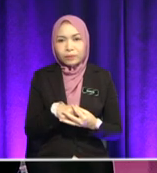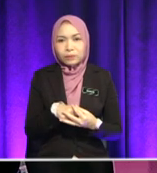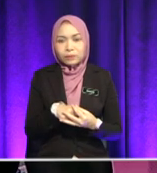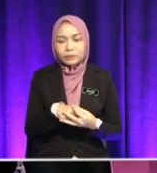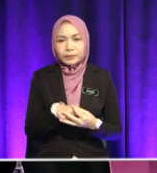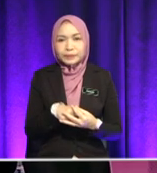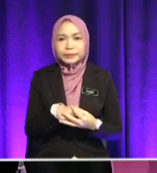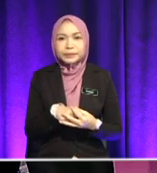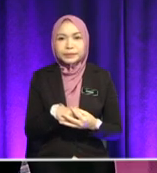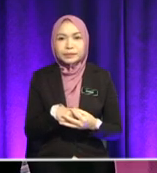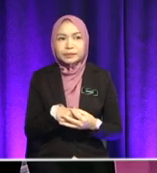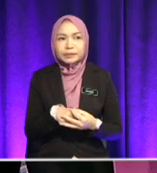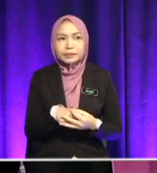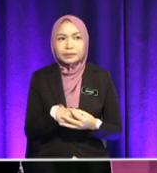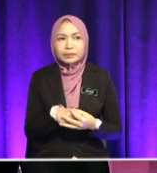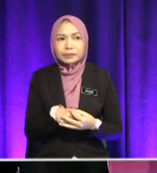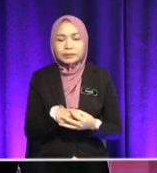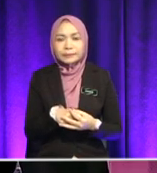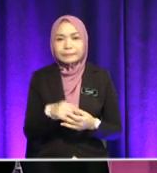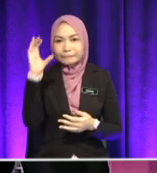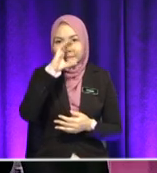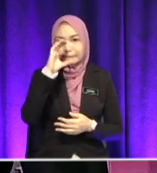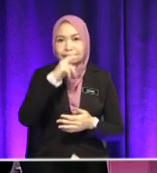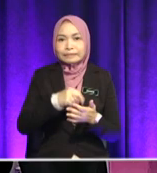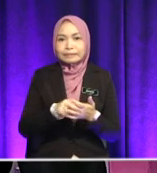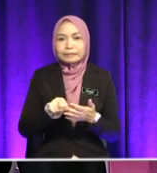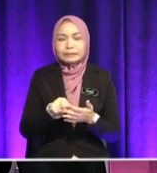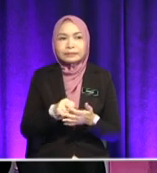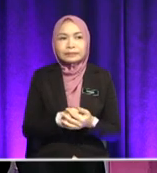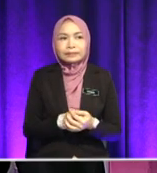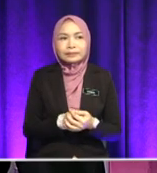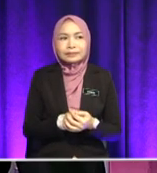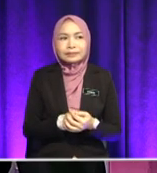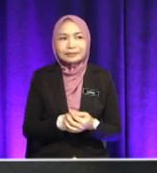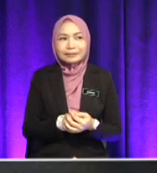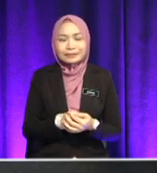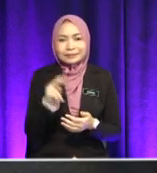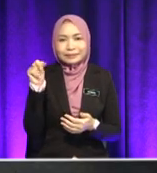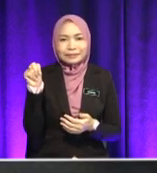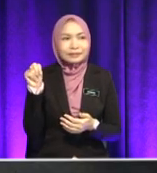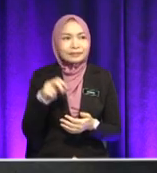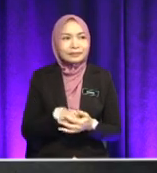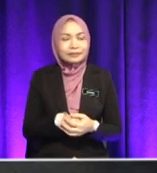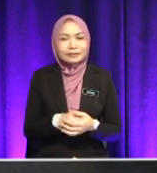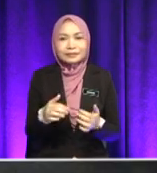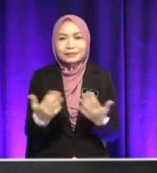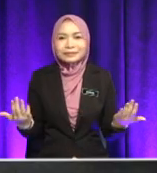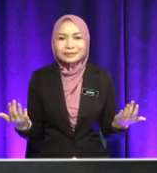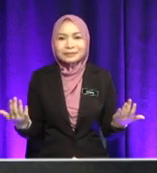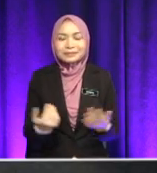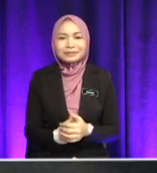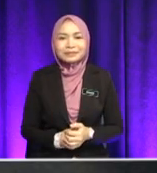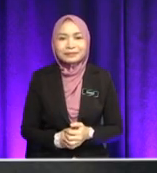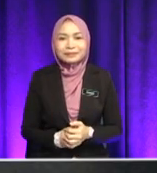detik 2 detik 2m + n cari nilai m dan belakang Biasanya tinggal